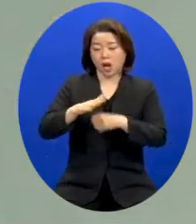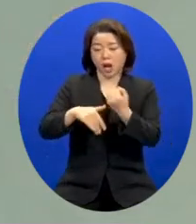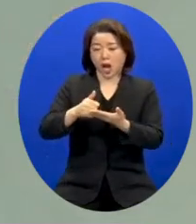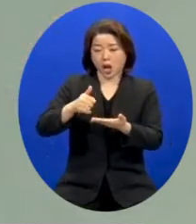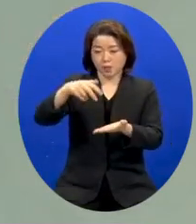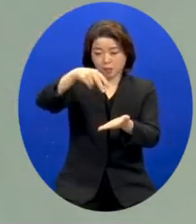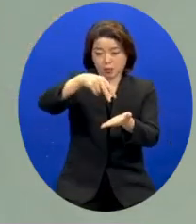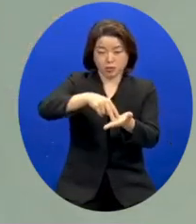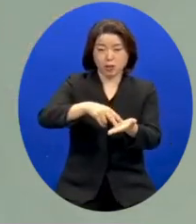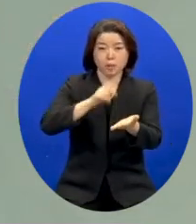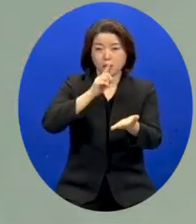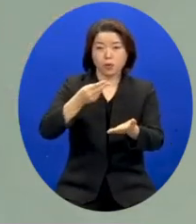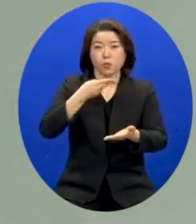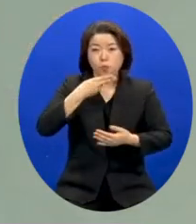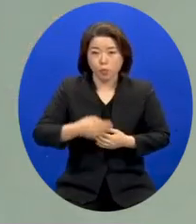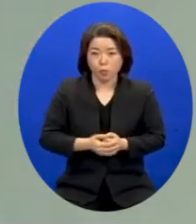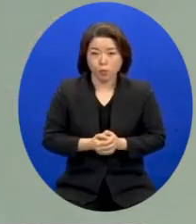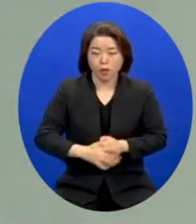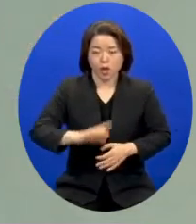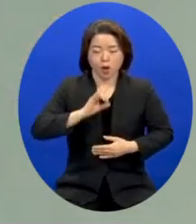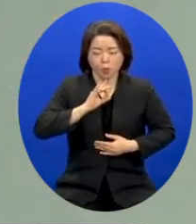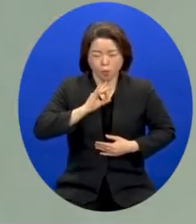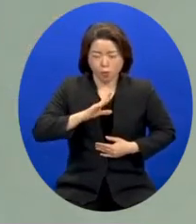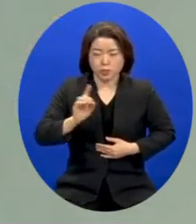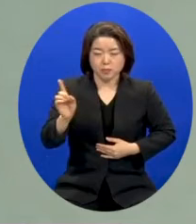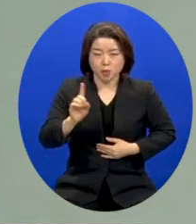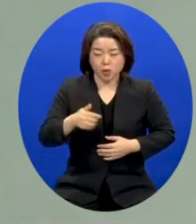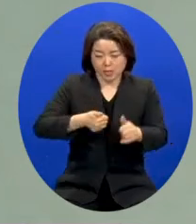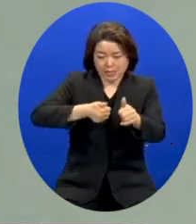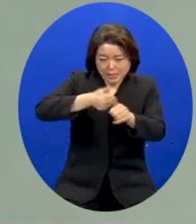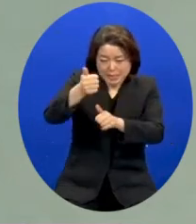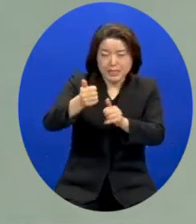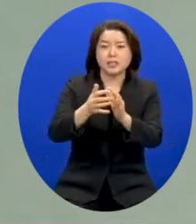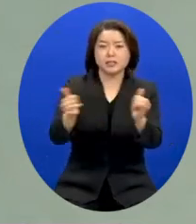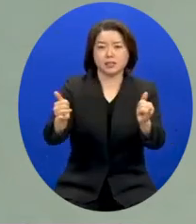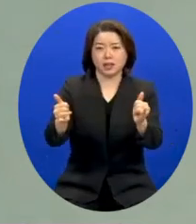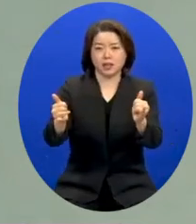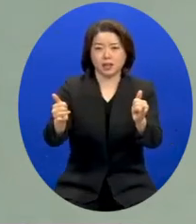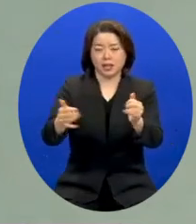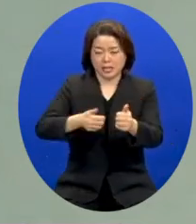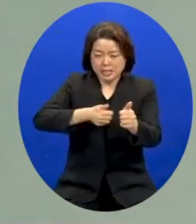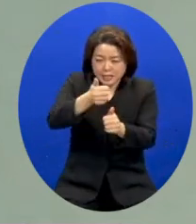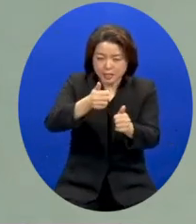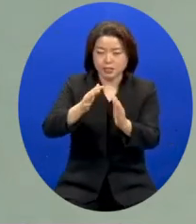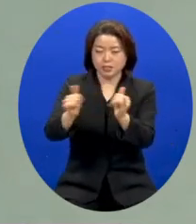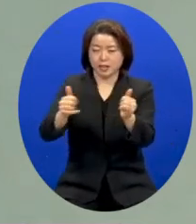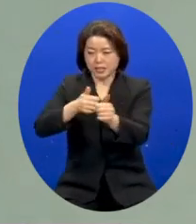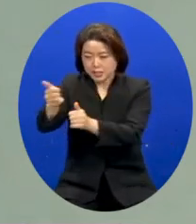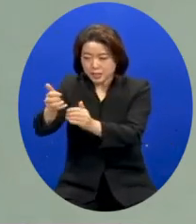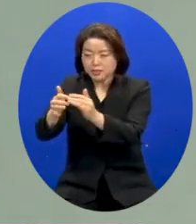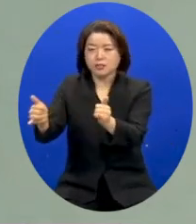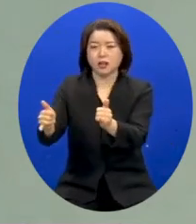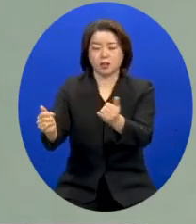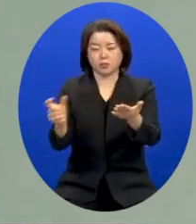선다고 말하지 않았습니다. 오직 이기는 사람이라고 그랬어요. 이기는 자는, 이기는 자는, 이기는 자는.